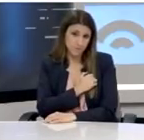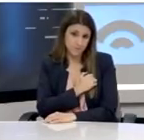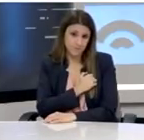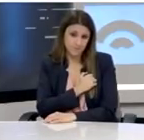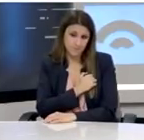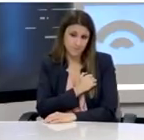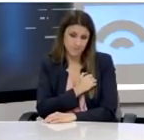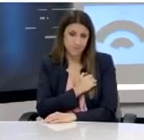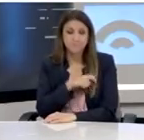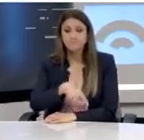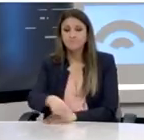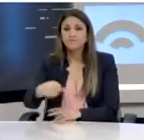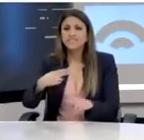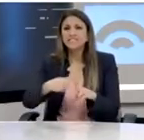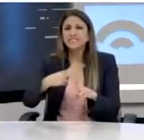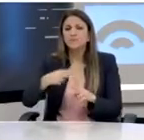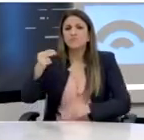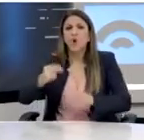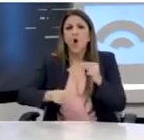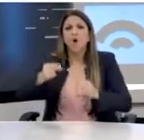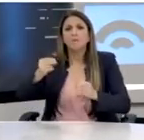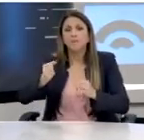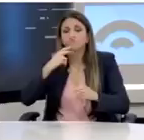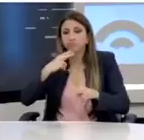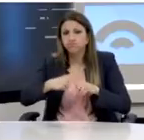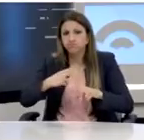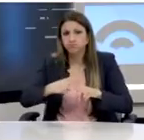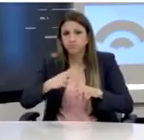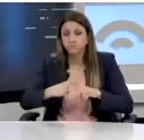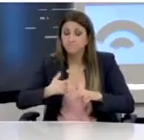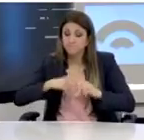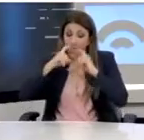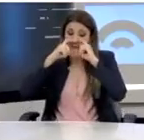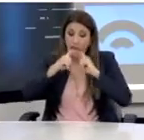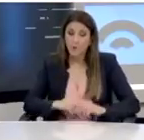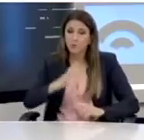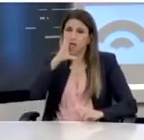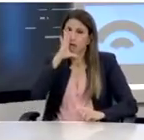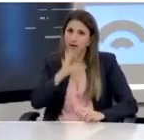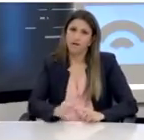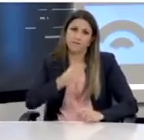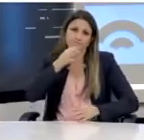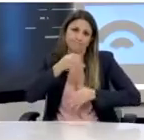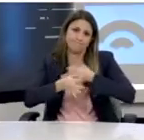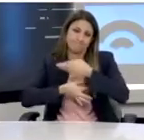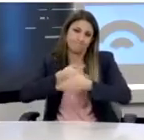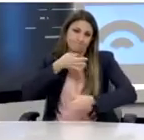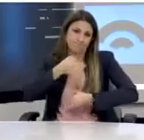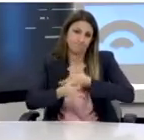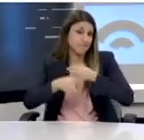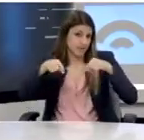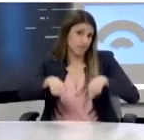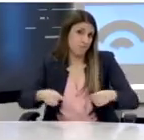ότι σε ένα μείζον εθνικό πρόβλημα οφείλουμε να πούμε αλήθειες σήμερα. Να